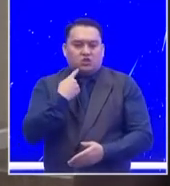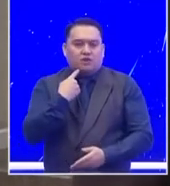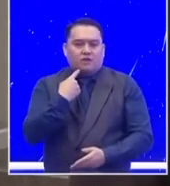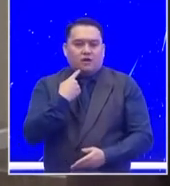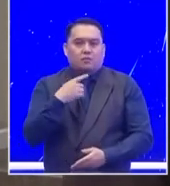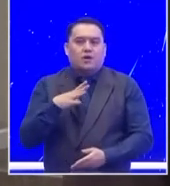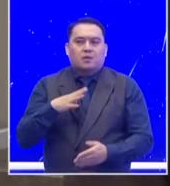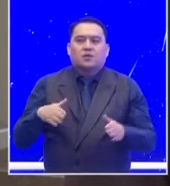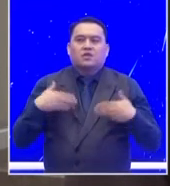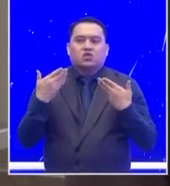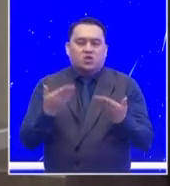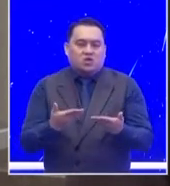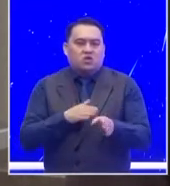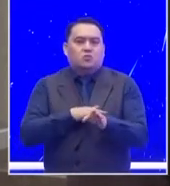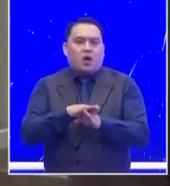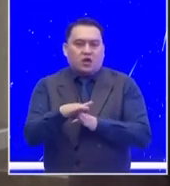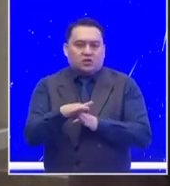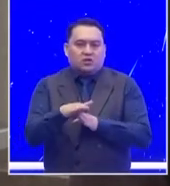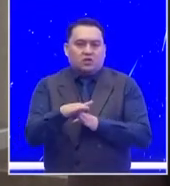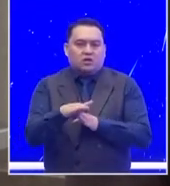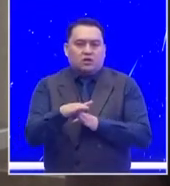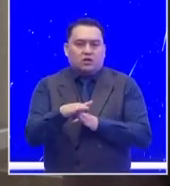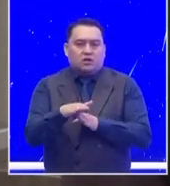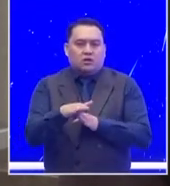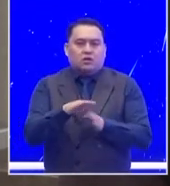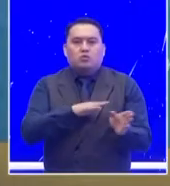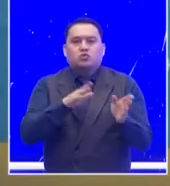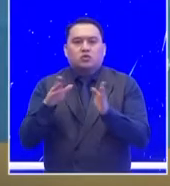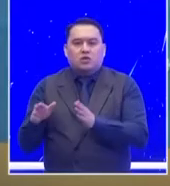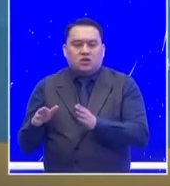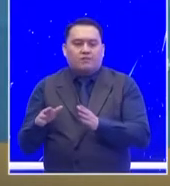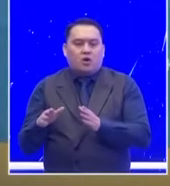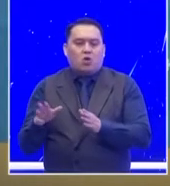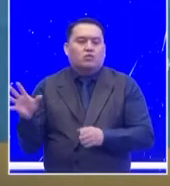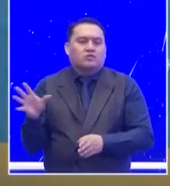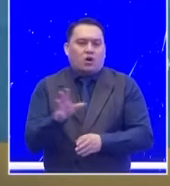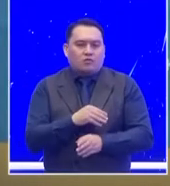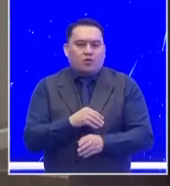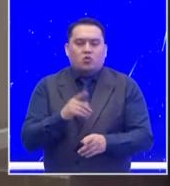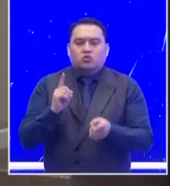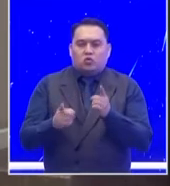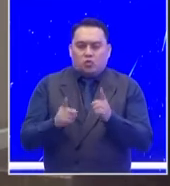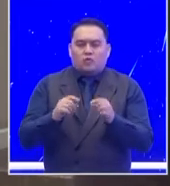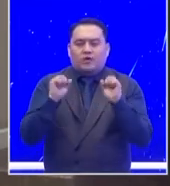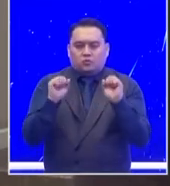вот было предложение исполнять произведения ушедшего уже композитора. Они все очень реальны,